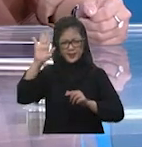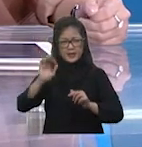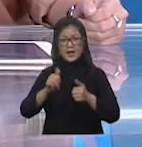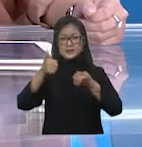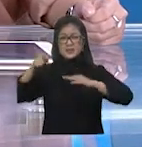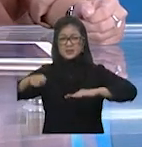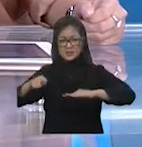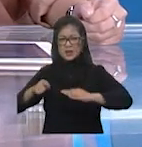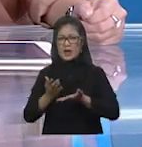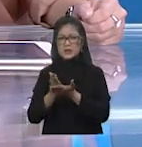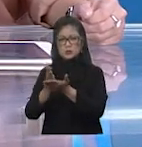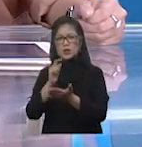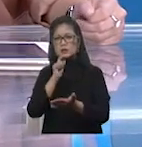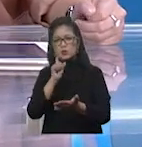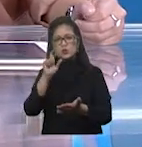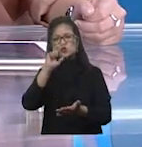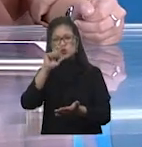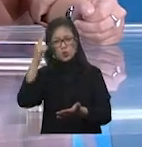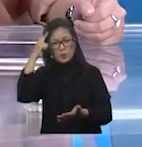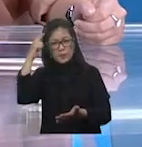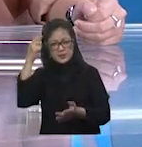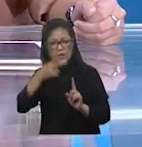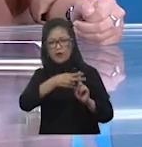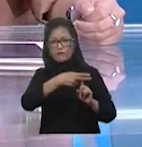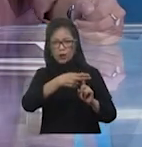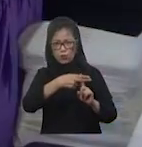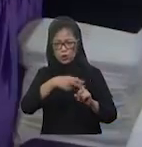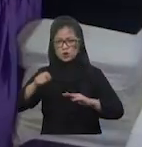menjadi acuan pembelajaran di Fakultas Hukum.